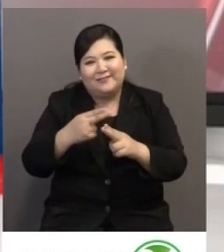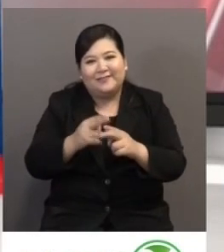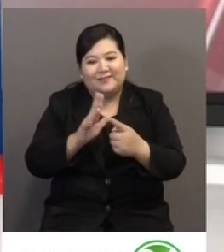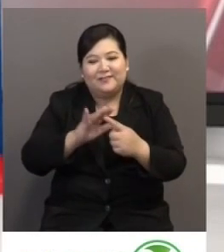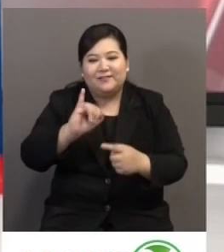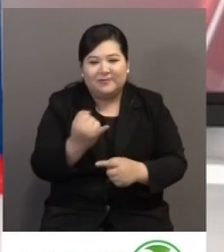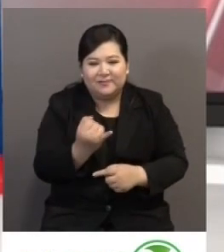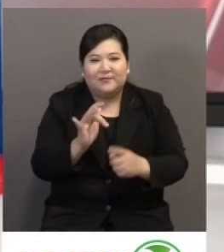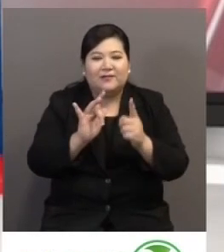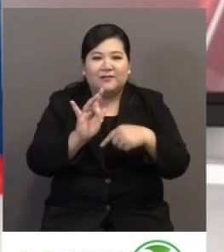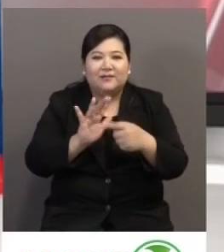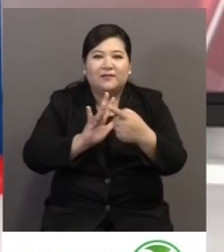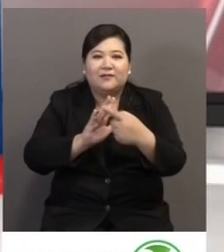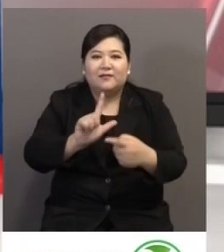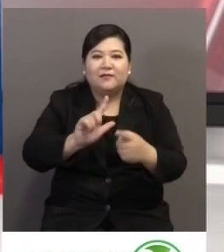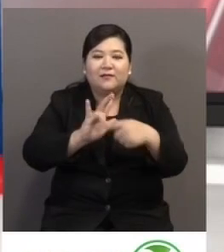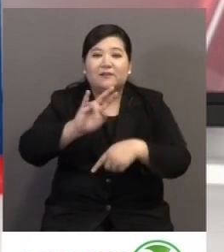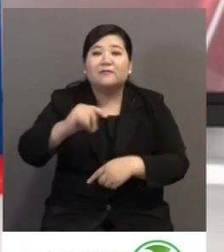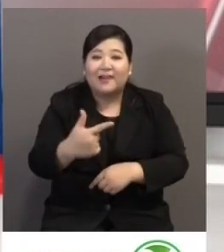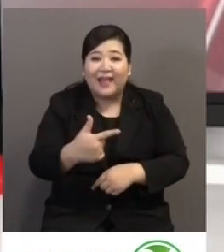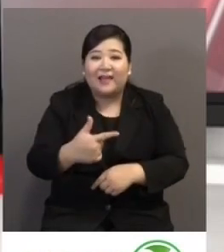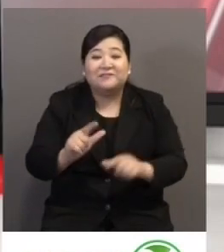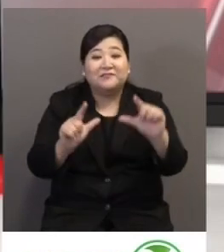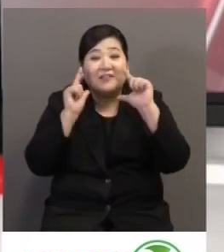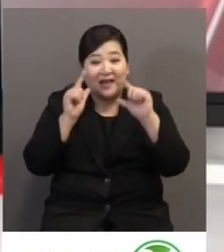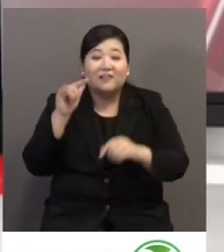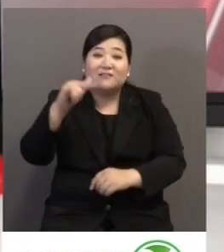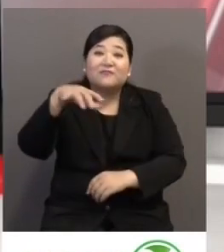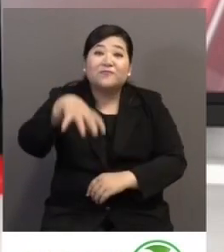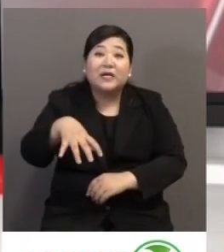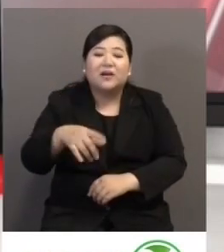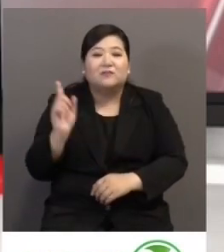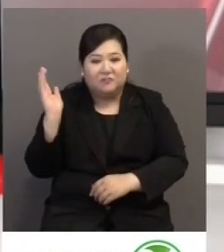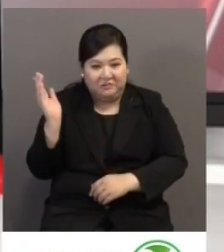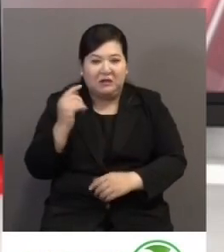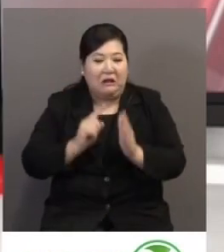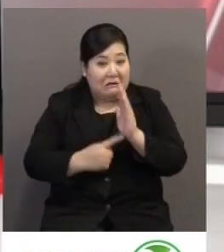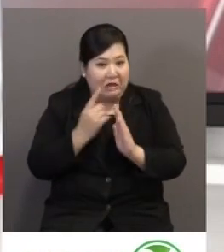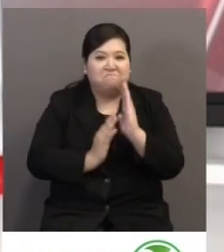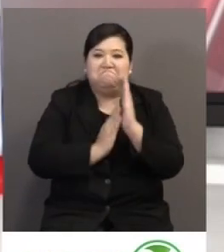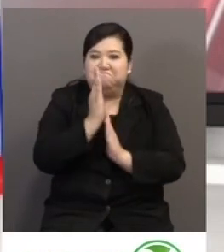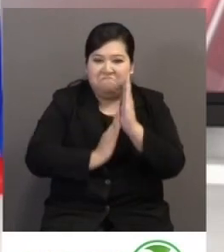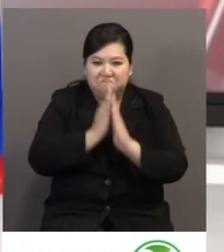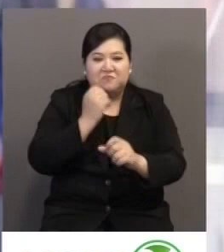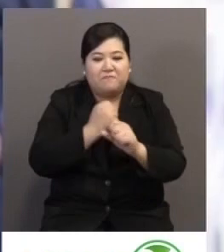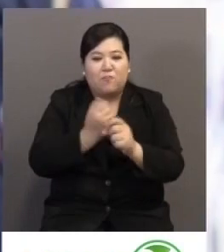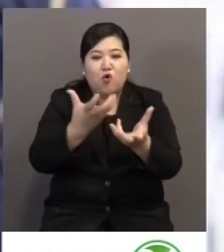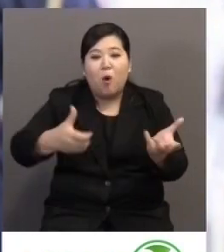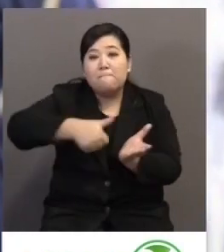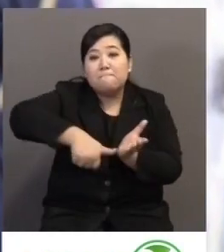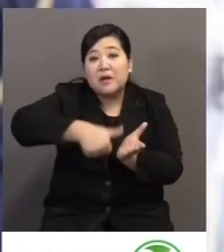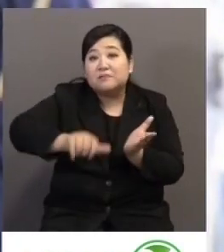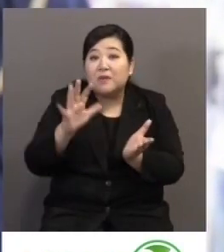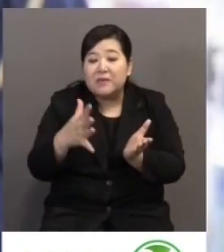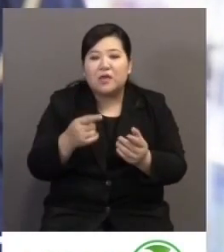กันดีชื่อจริงก็คืออริยชัดอภิสิทธิ์อมรกุลถือได้ว่าเป็นผู้บุกเบิกธุรกิจดิวตี้ฟรีนะคะโดยเฉพาะสินค้า